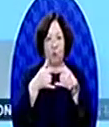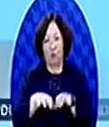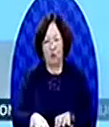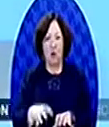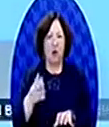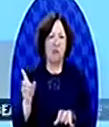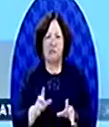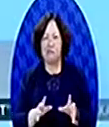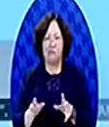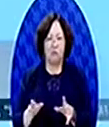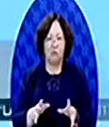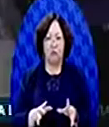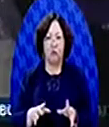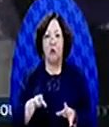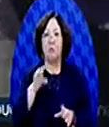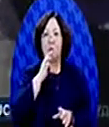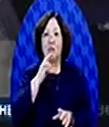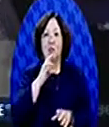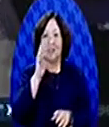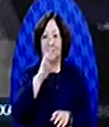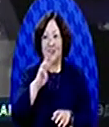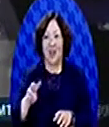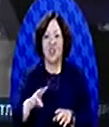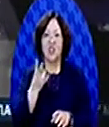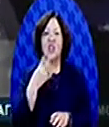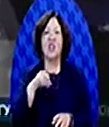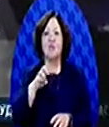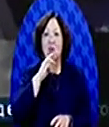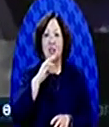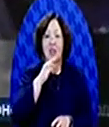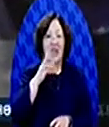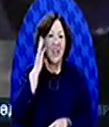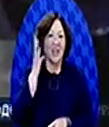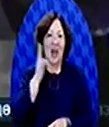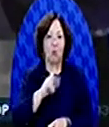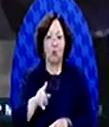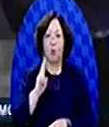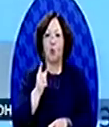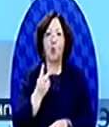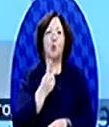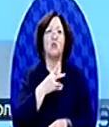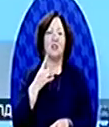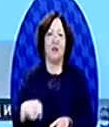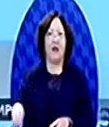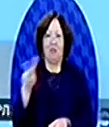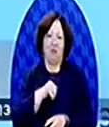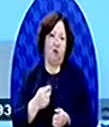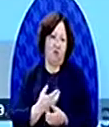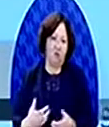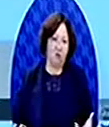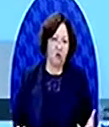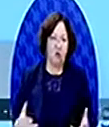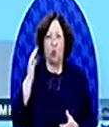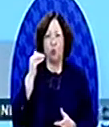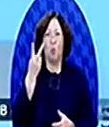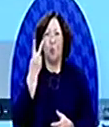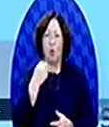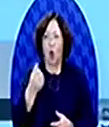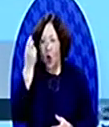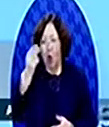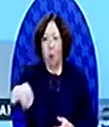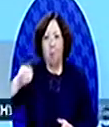судалгаанаас мэдээллийн сайтуудын нийтлэл мэдээний 10 орчим хувь нь найруулга болон үг үсгийн алдаатай байгааг тогтоосон байна. Энэ нь өсвөр үеийнхэнд буруу